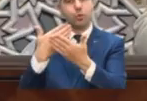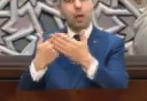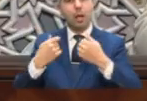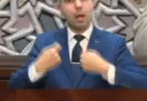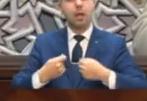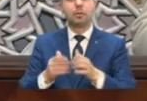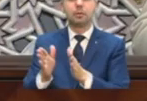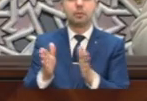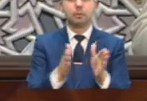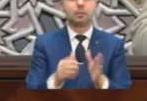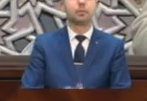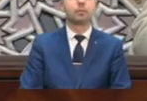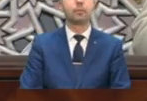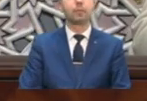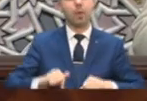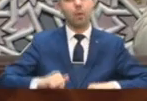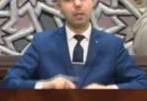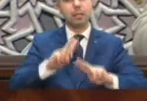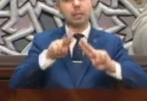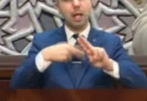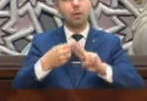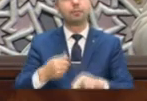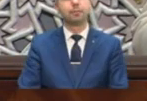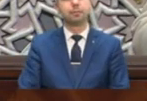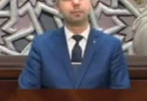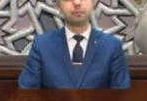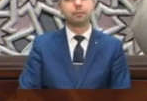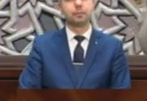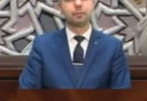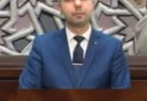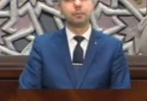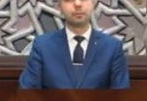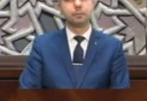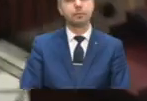شكرا سيد النائب المحترم. جواب السيدة الوزيرة المحترمة على السؤالين.